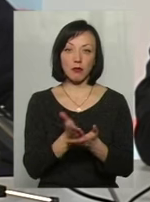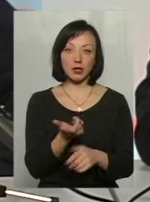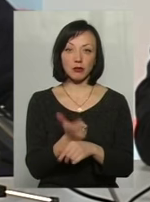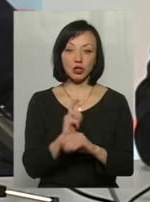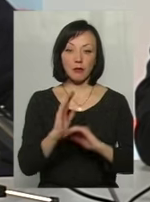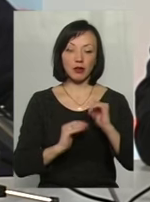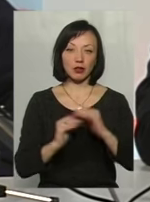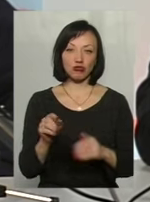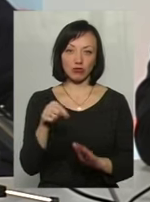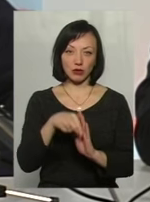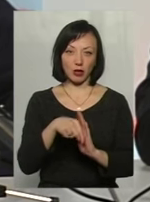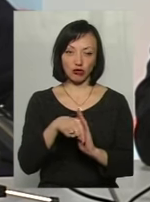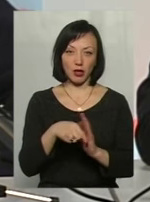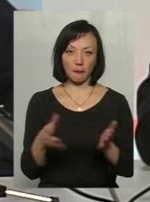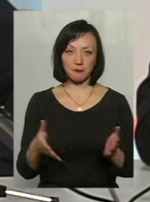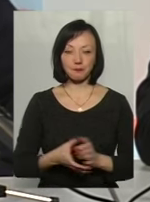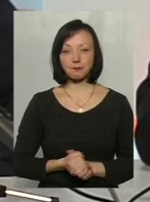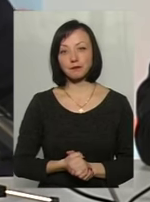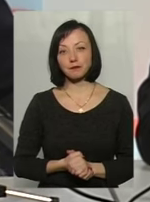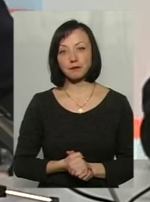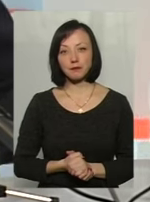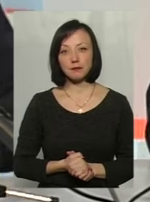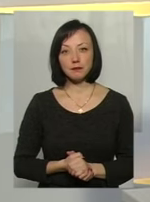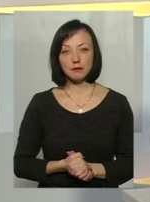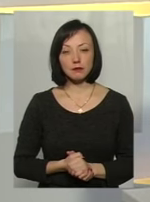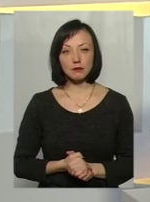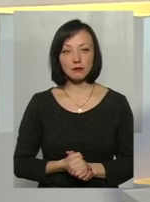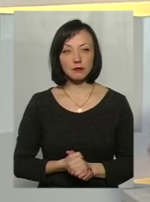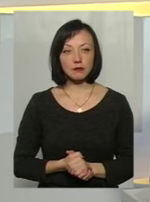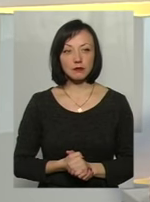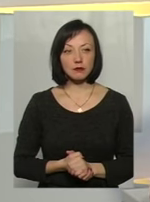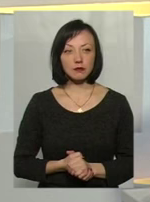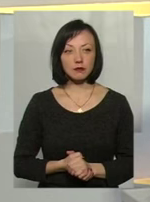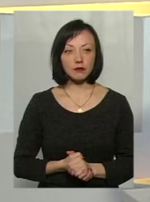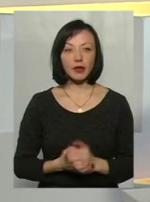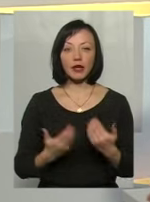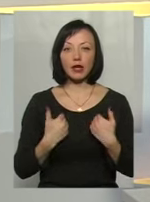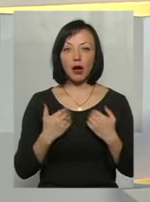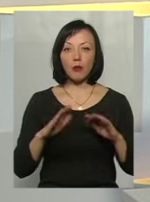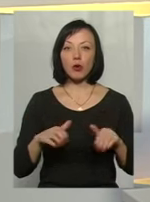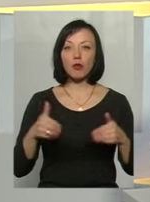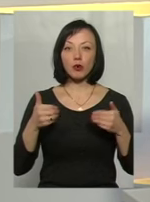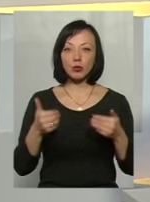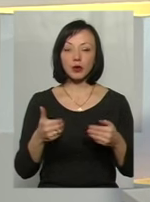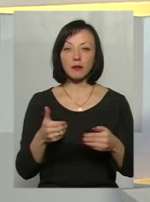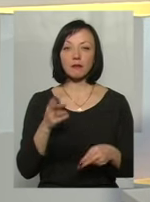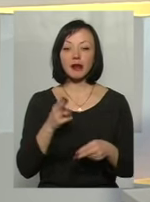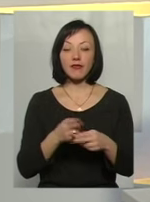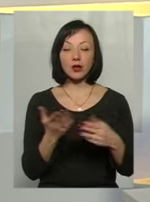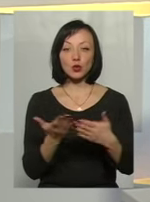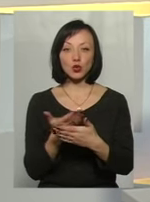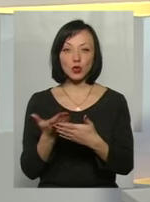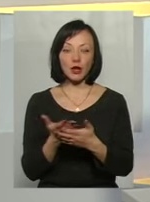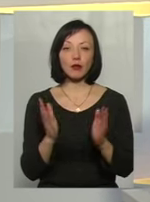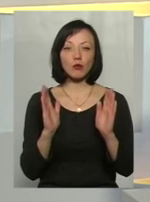практичне значення. Ось, ну, подивимося, побачимо. Дякую, пане Святослав. Я пропоную нам перерватися на невеликий сюжет,